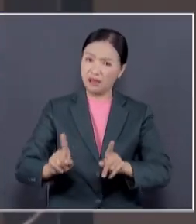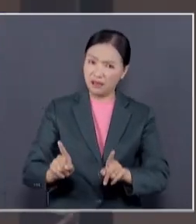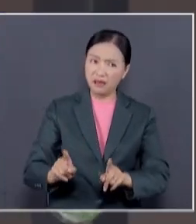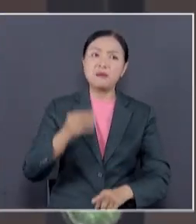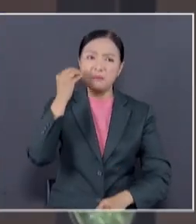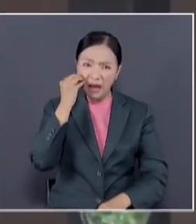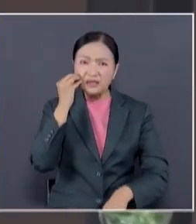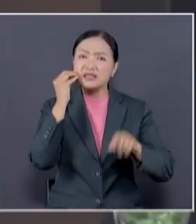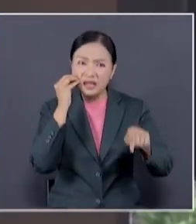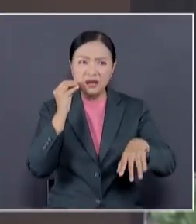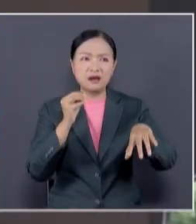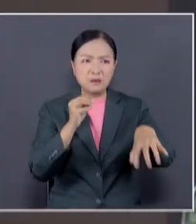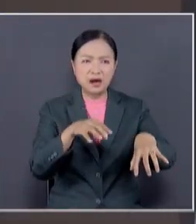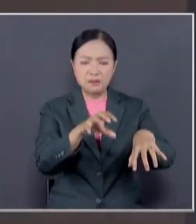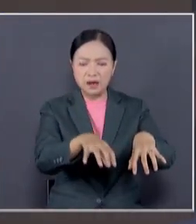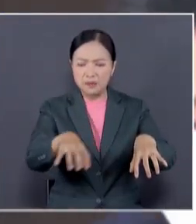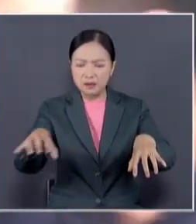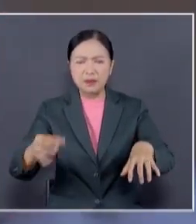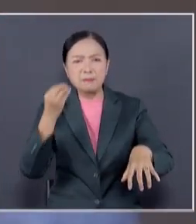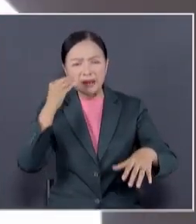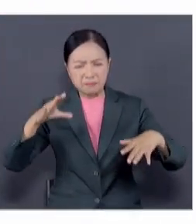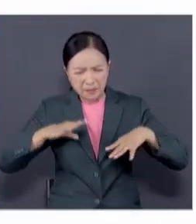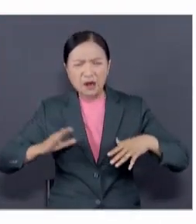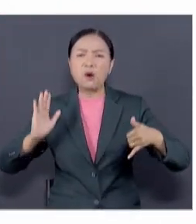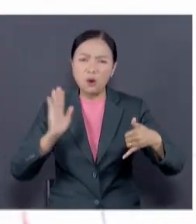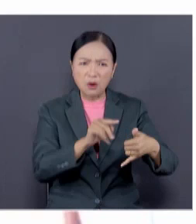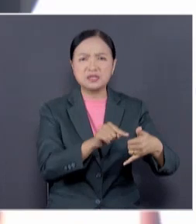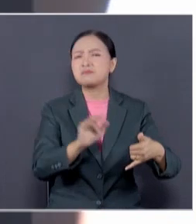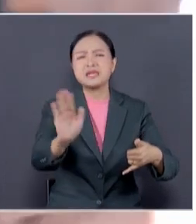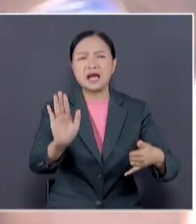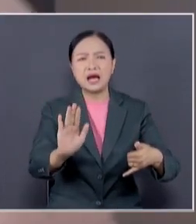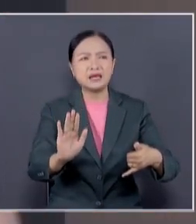บ้านที่ไปค้นน่ะมันไม่ใช่บ้านพักของบิ๊กโจ๊กแต่เป็นที่พักอาศัย